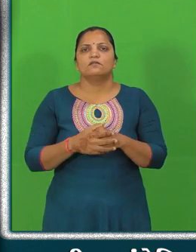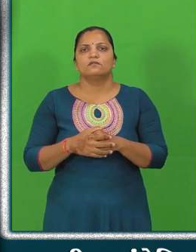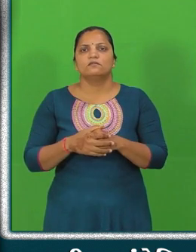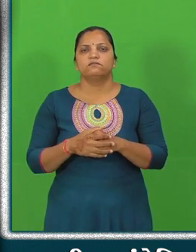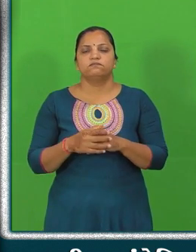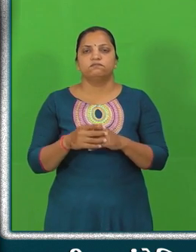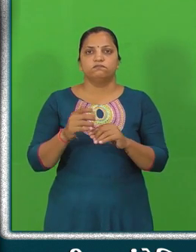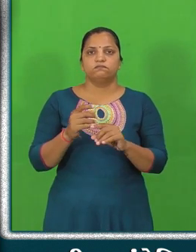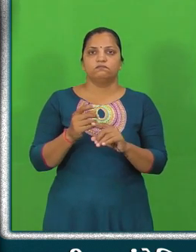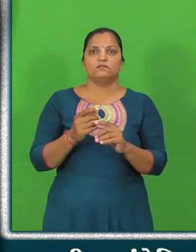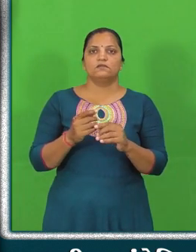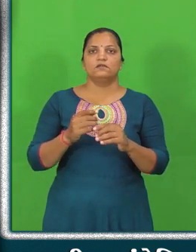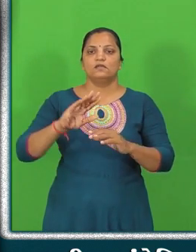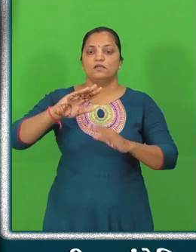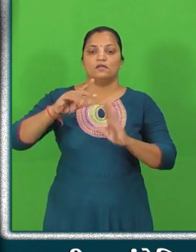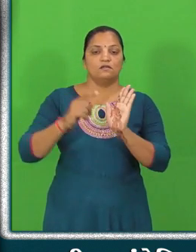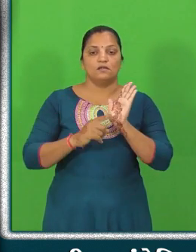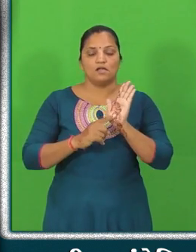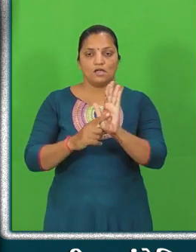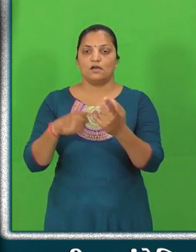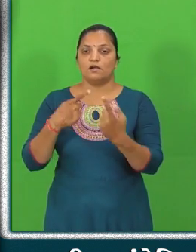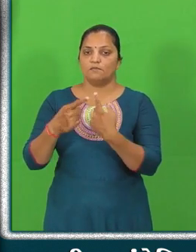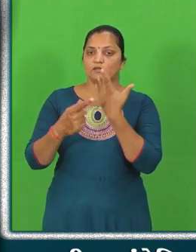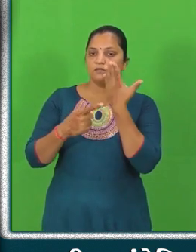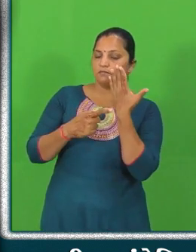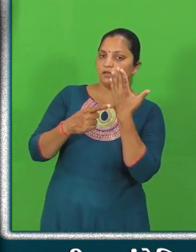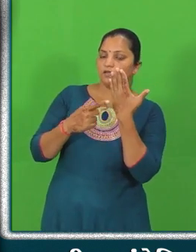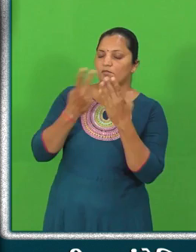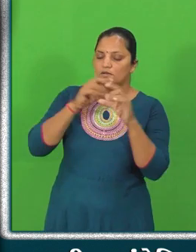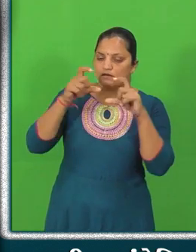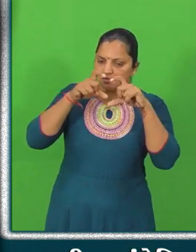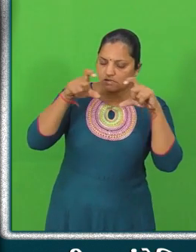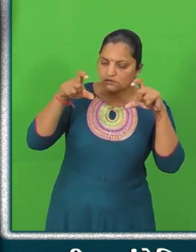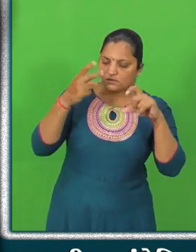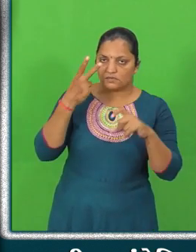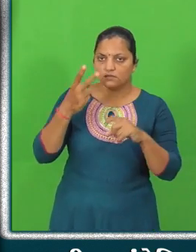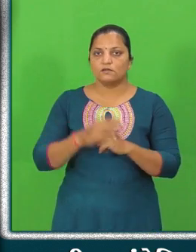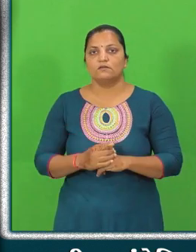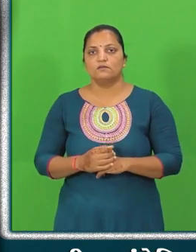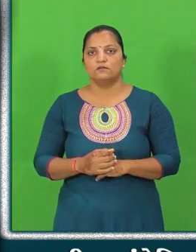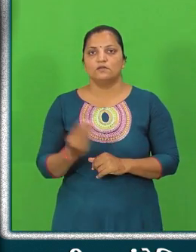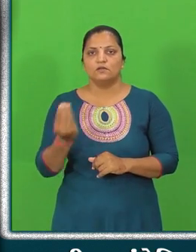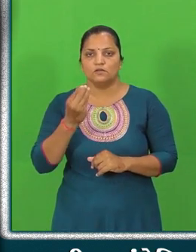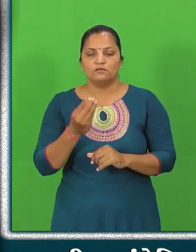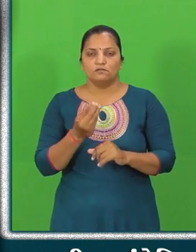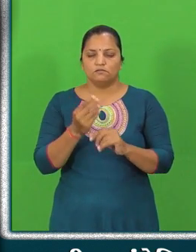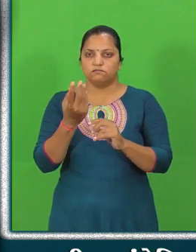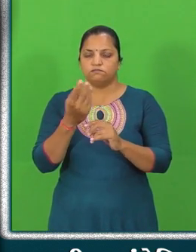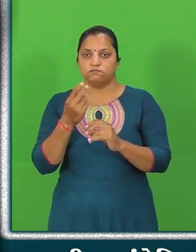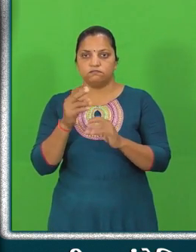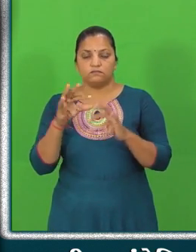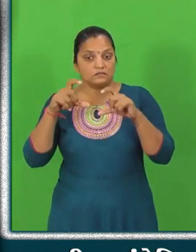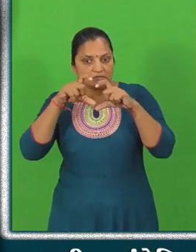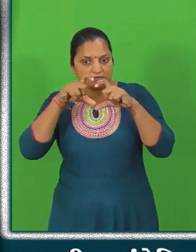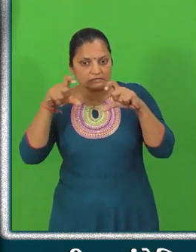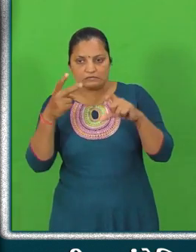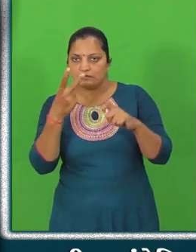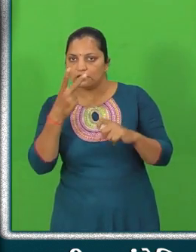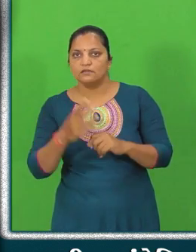હું આગળ પાછળ કરીને પ્રતિબિંબને સ્પષ્ટ ઝીલવાનો પ્રયત્ન કરું છું. અહીંયા મને પ્રતિબિંબ થોડું સ્પષ્ટ દેખાય છે.